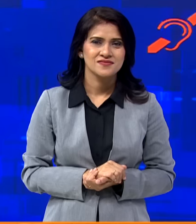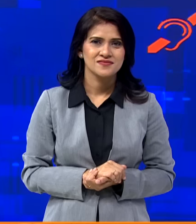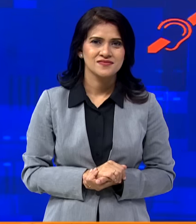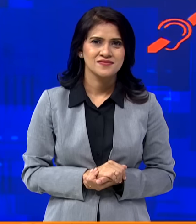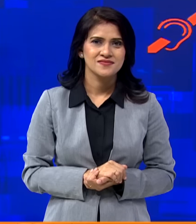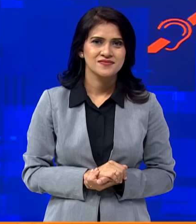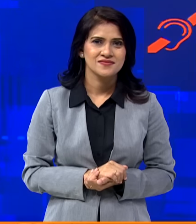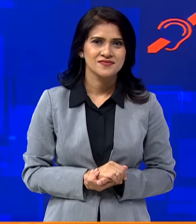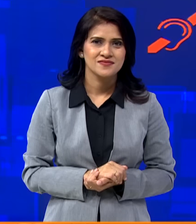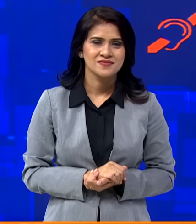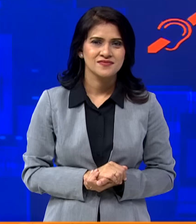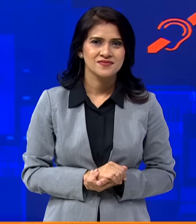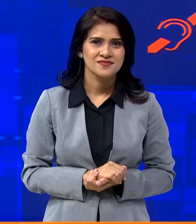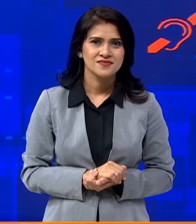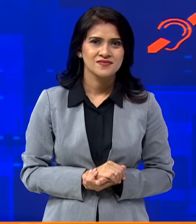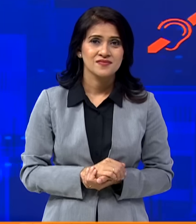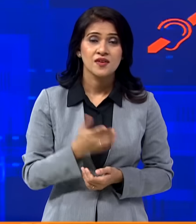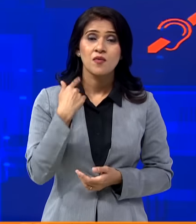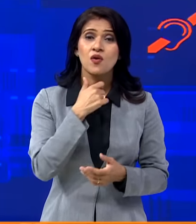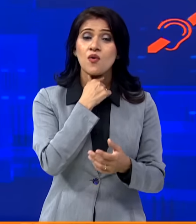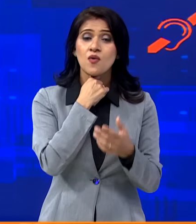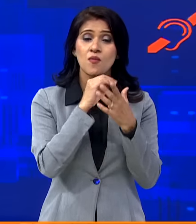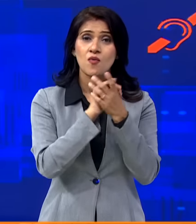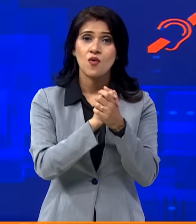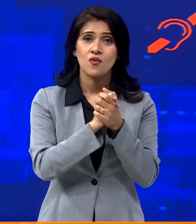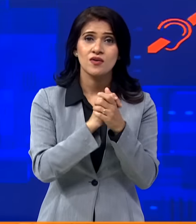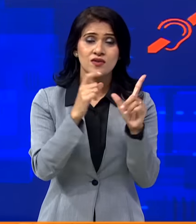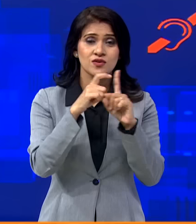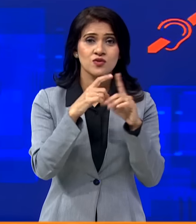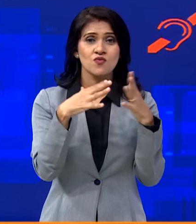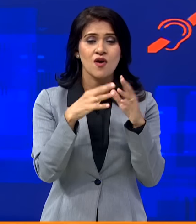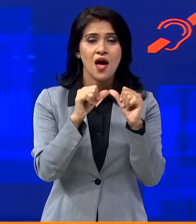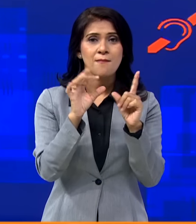था तूने द्वा पर में वादा किया